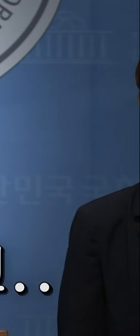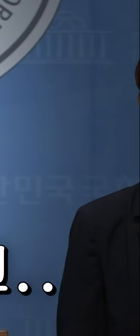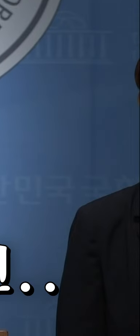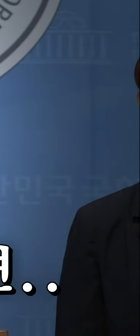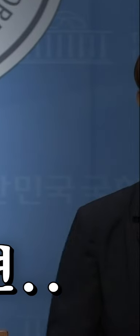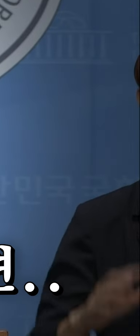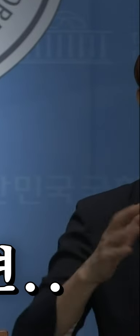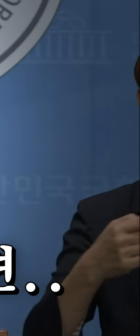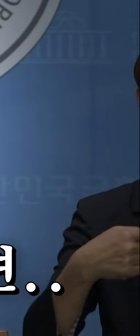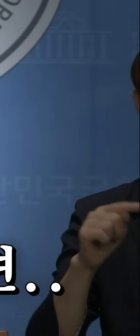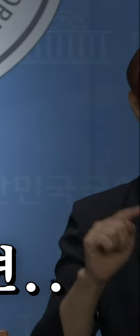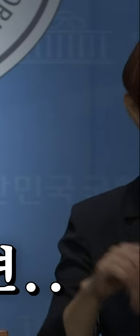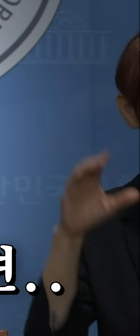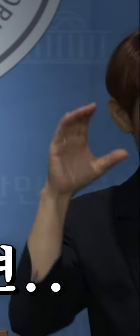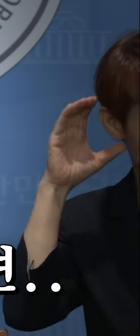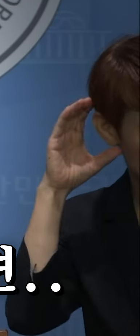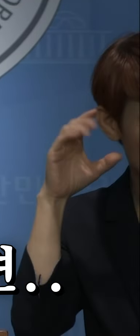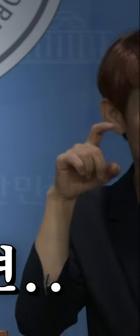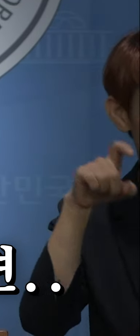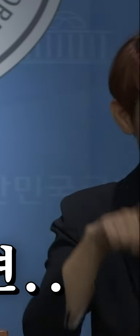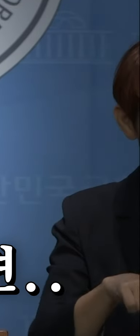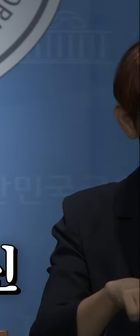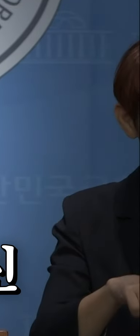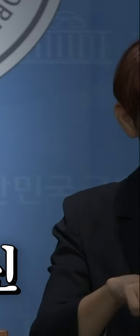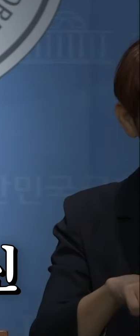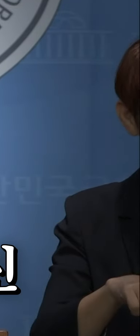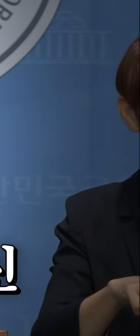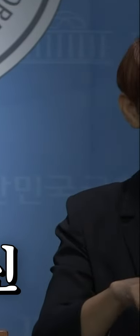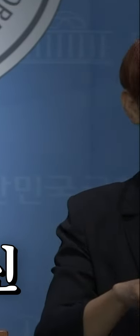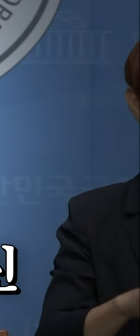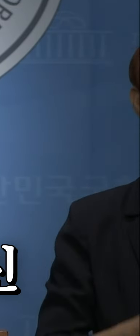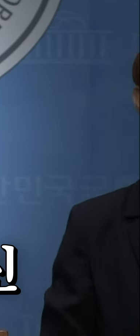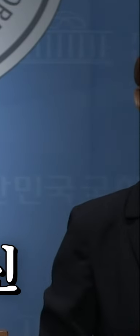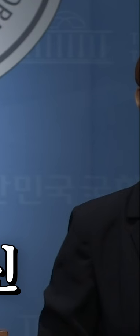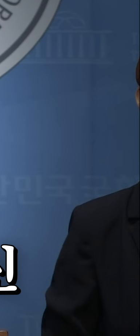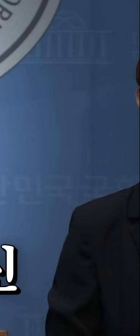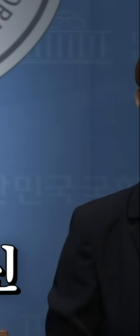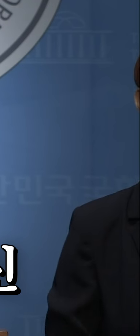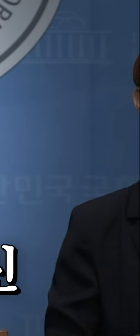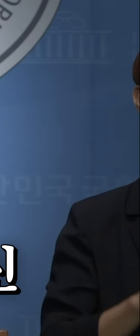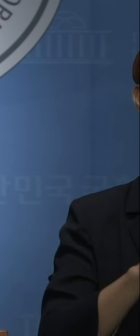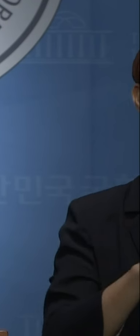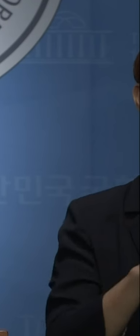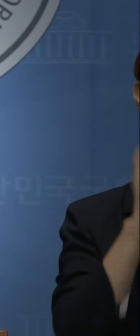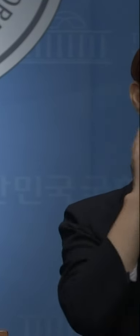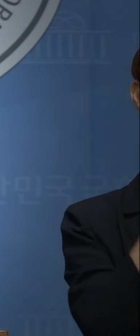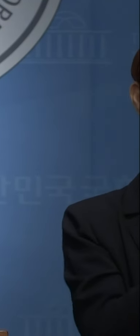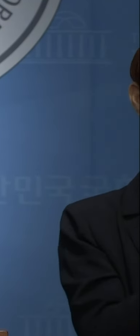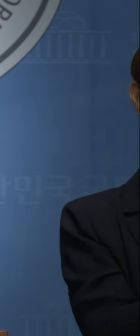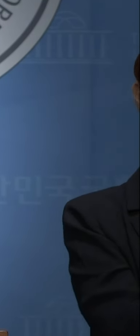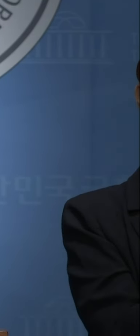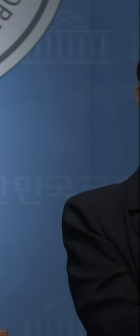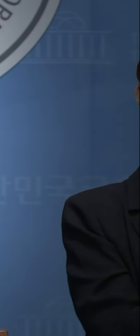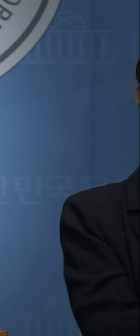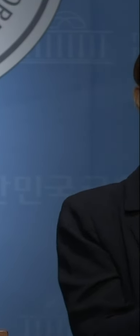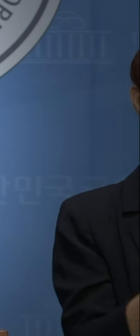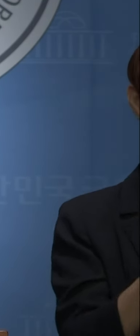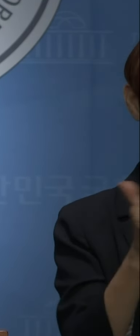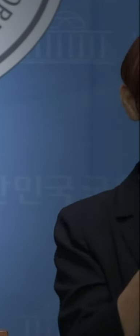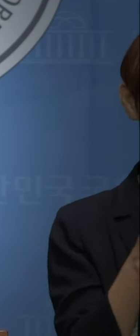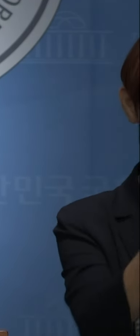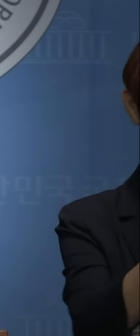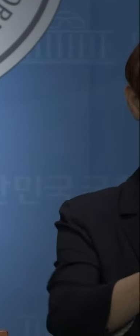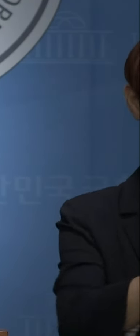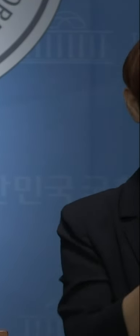민심 청취가 목적이라면 민정 수석실 신설 대신 해병대원 김건희